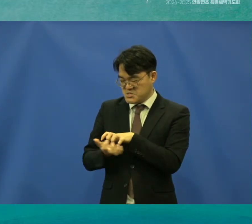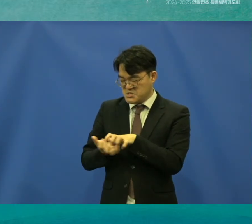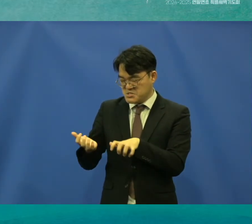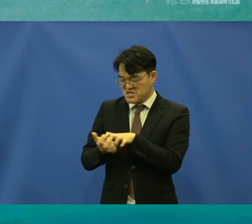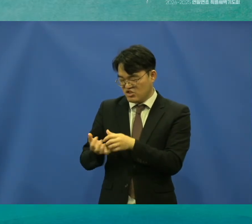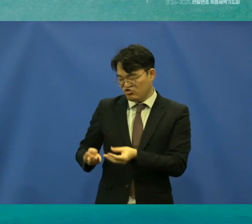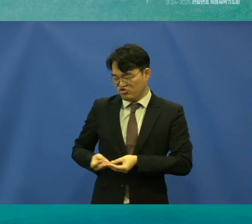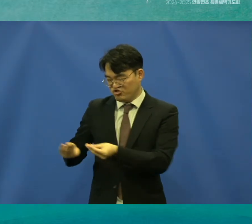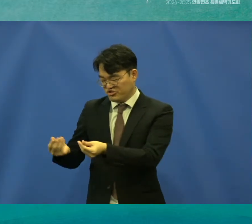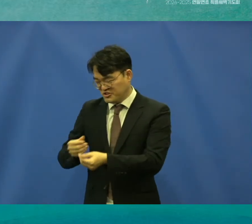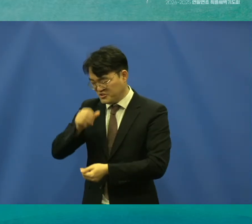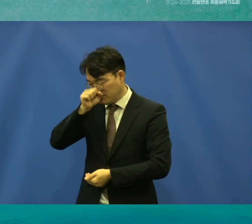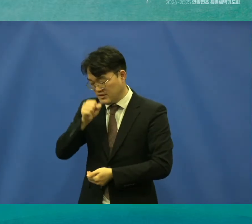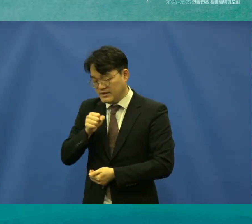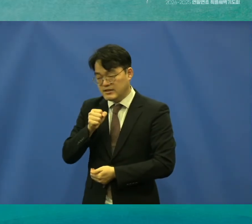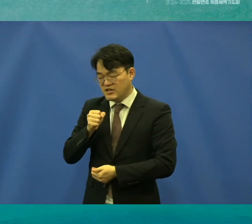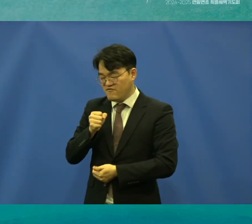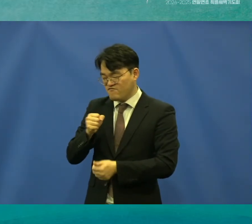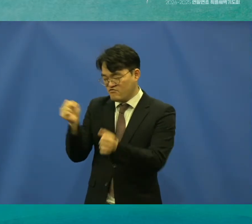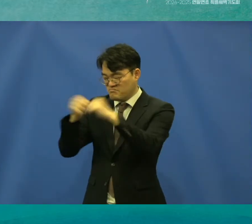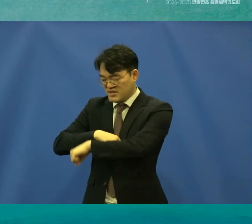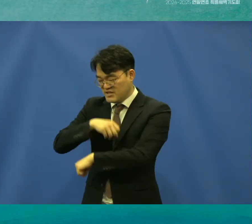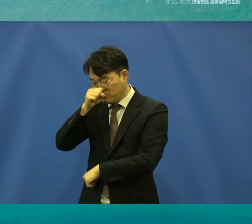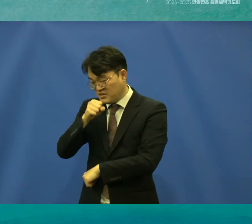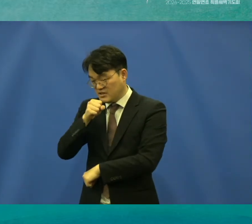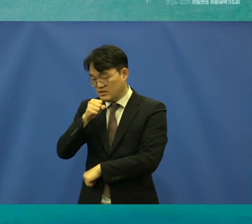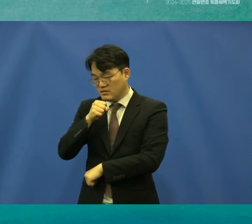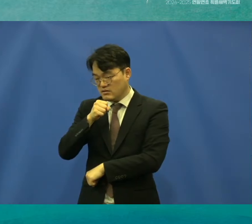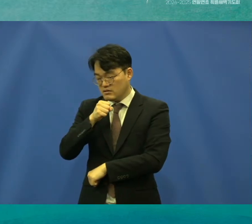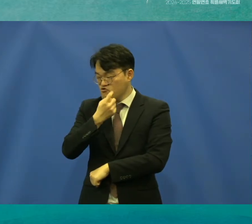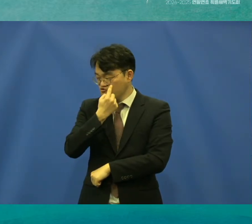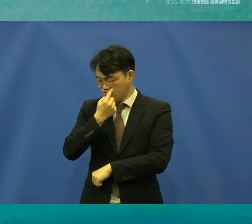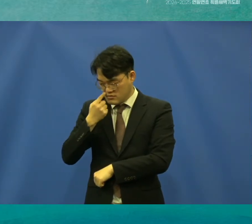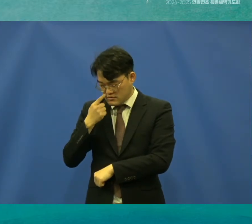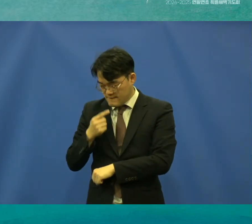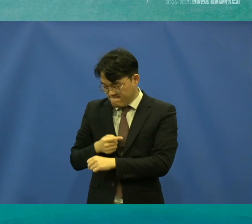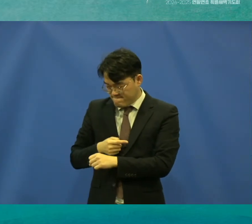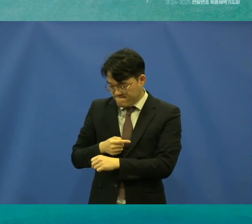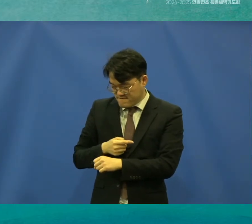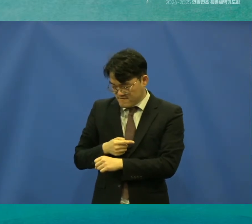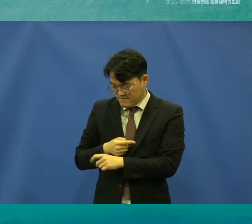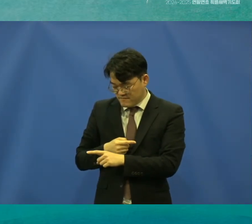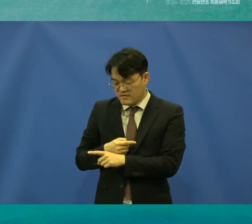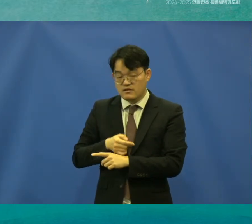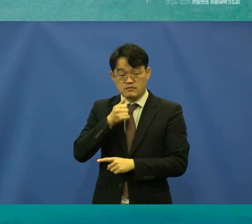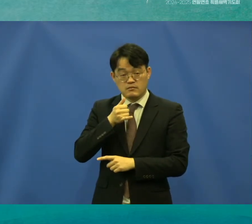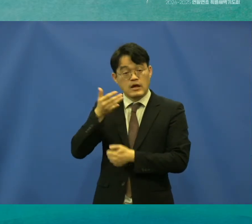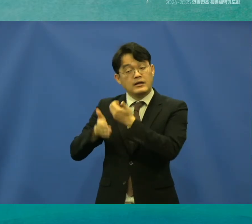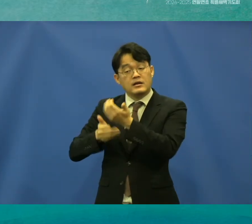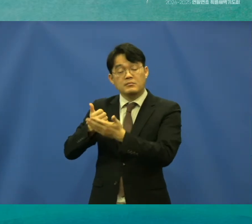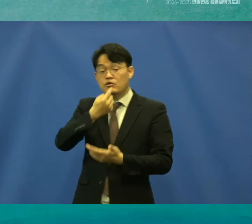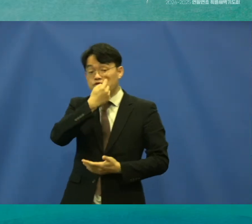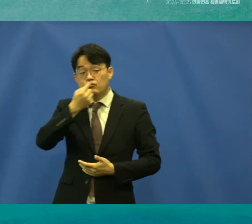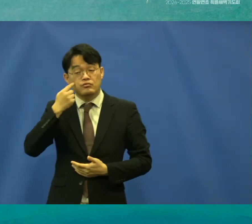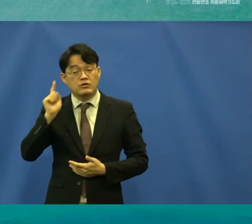여러분, 눈이 중요합니다. 마음에 쌓여있는 게 눈으로 나오는 거잖아요. 근데 하나님의 눈은 달라요.